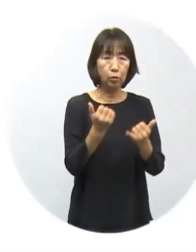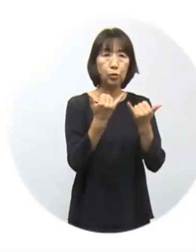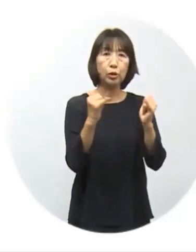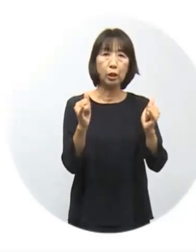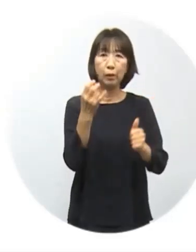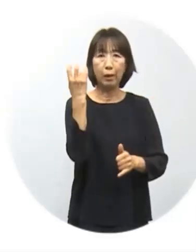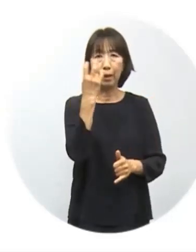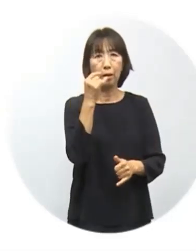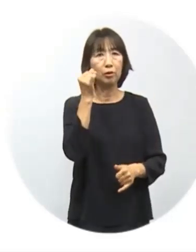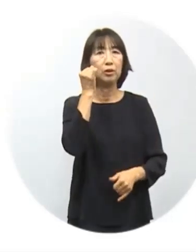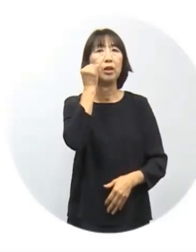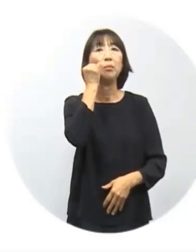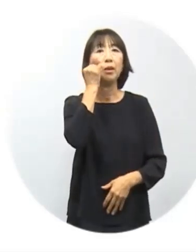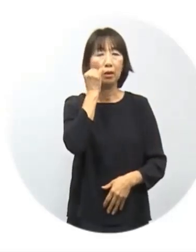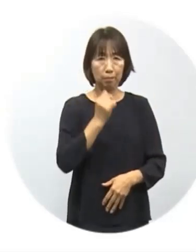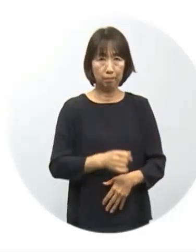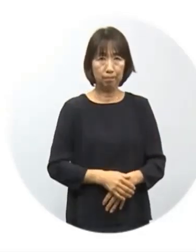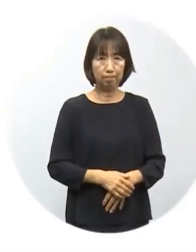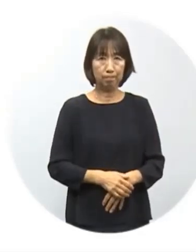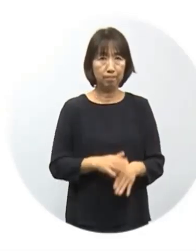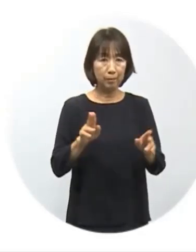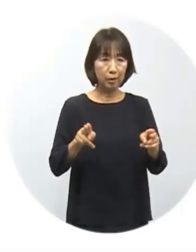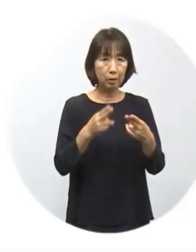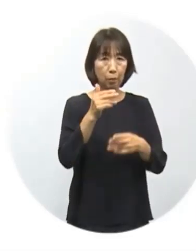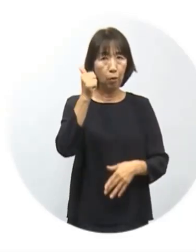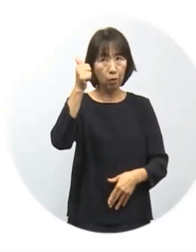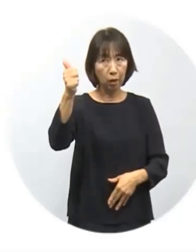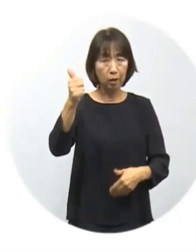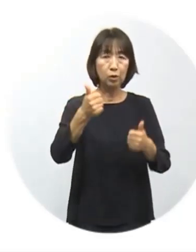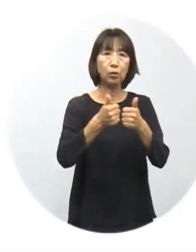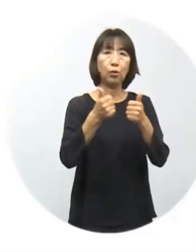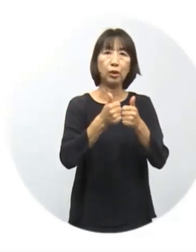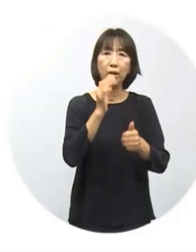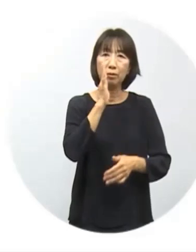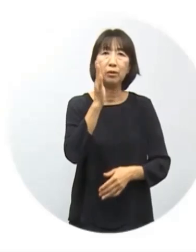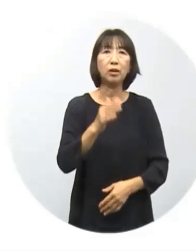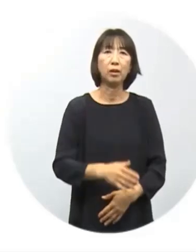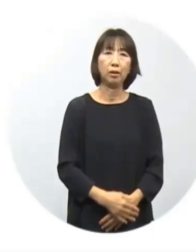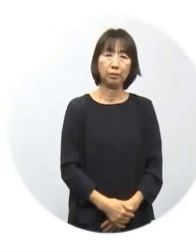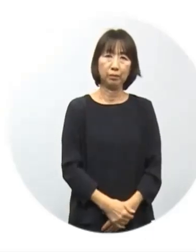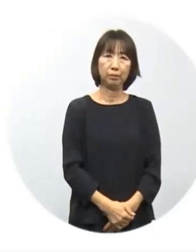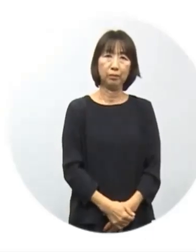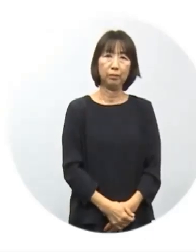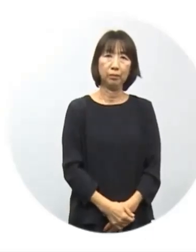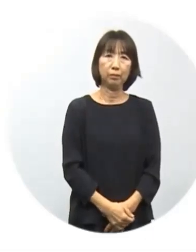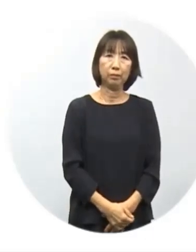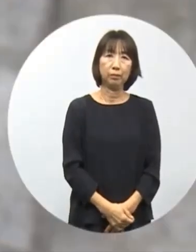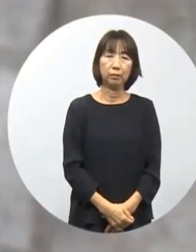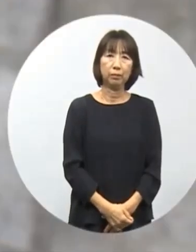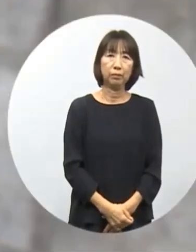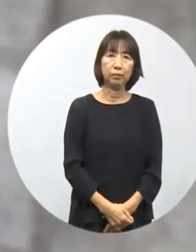確認することができませんので、専門家の方にご相談ください。